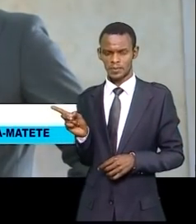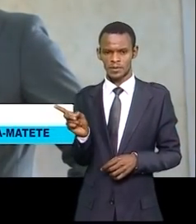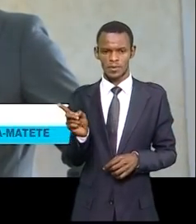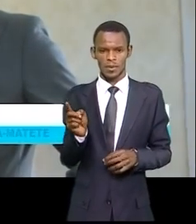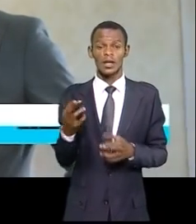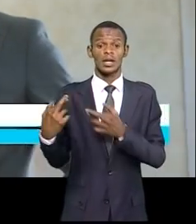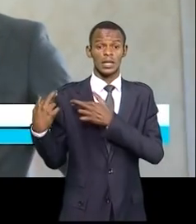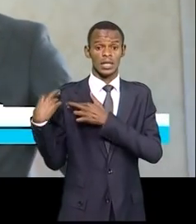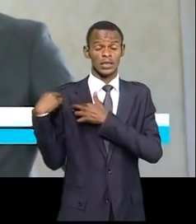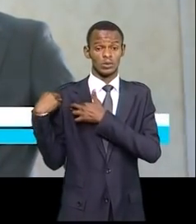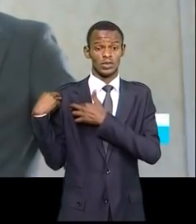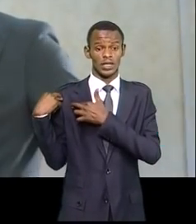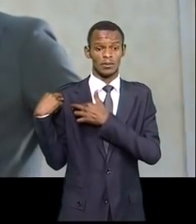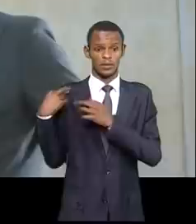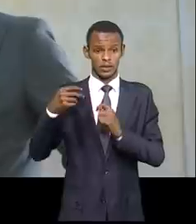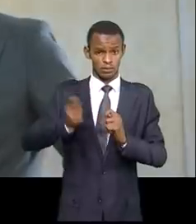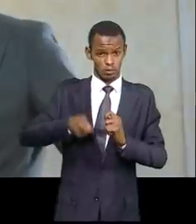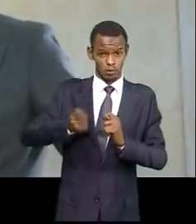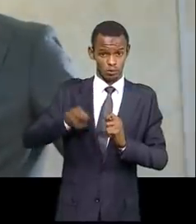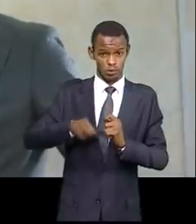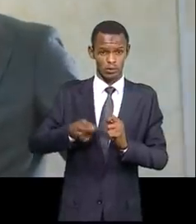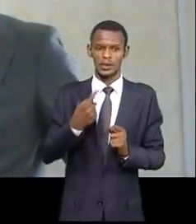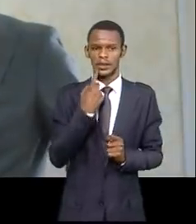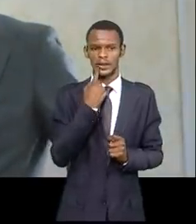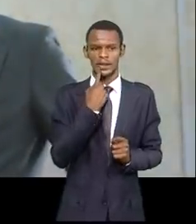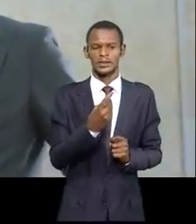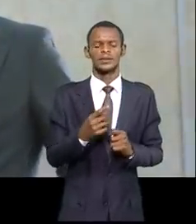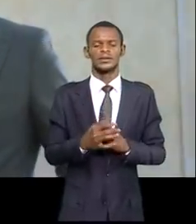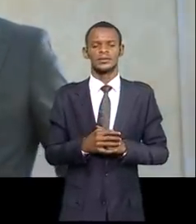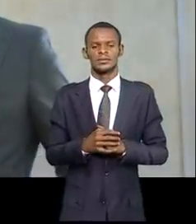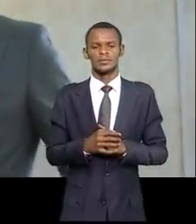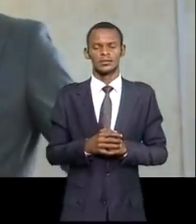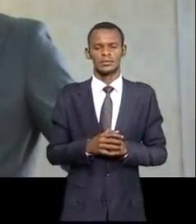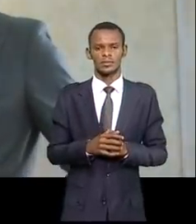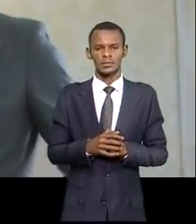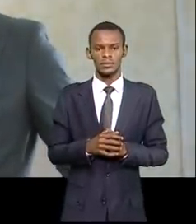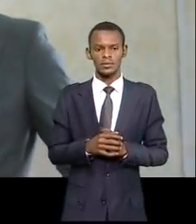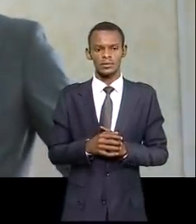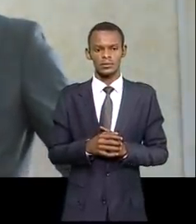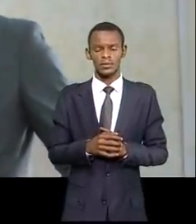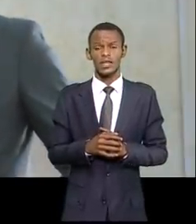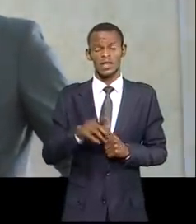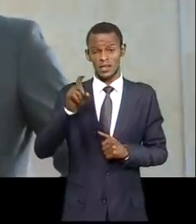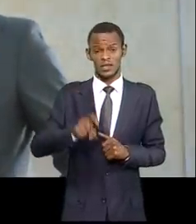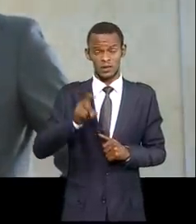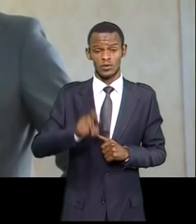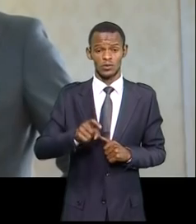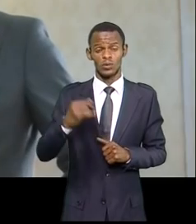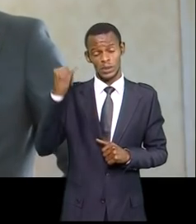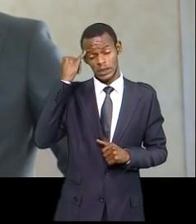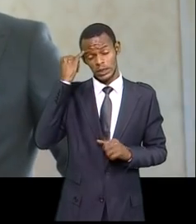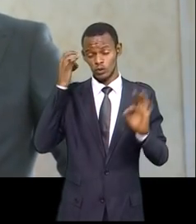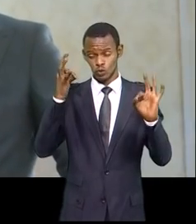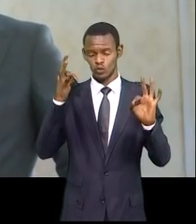circulaire de l'intérieur en intentions et je l'admiré aux affaires innovations damart récents ou que tu aurais